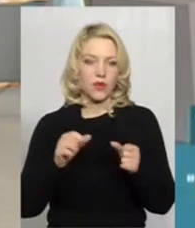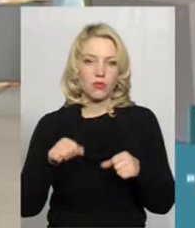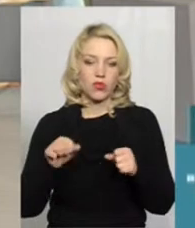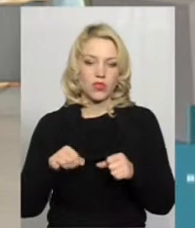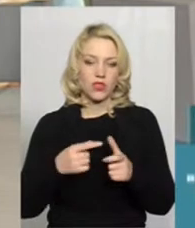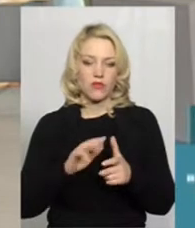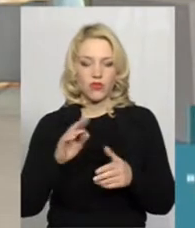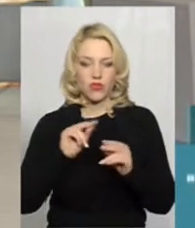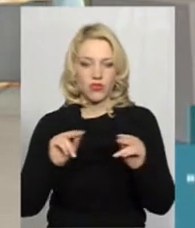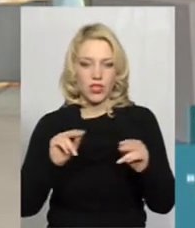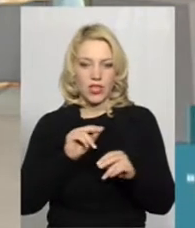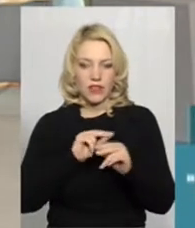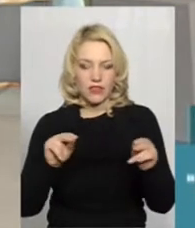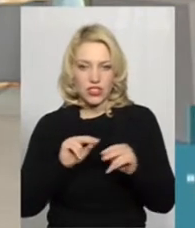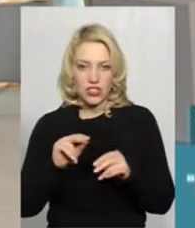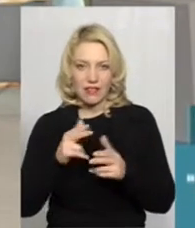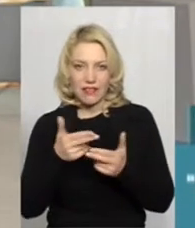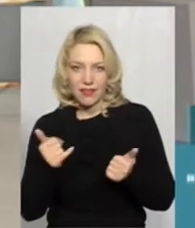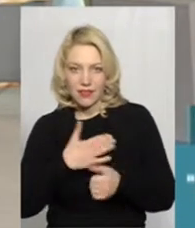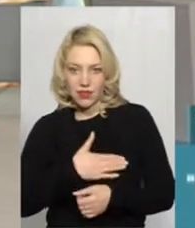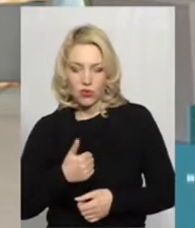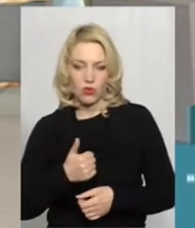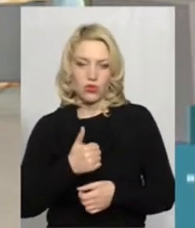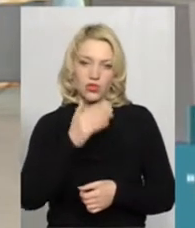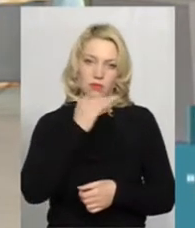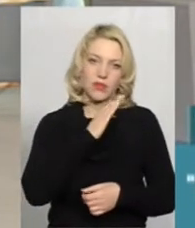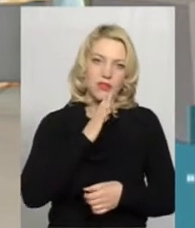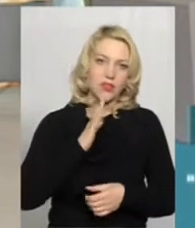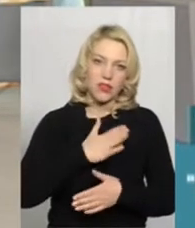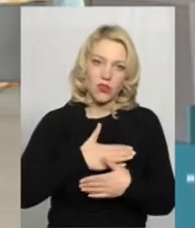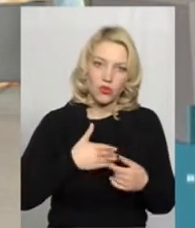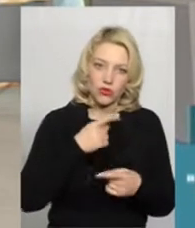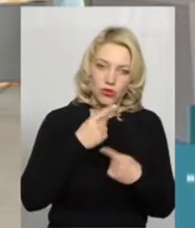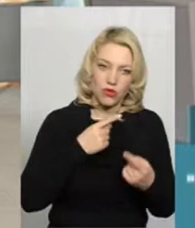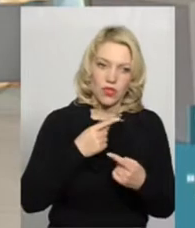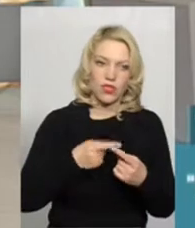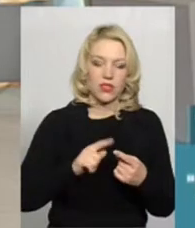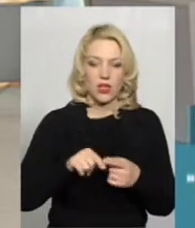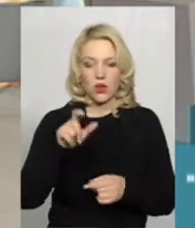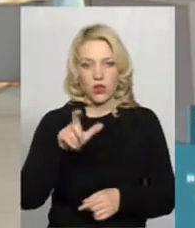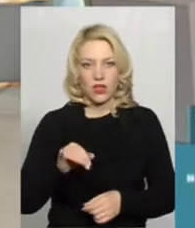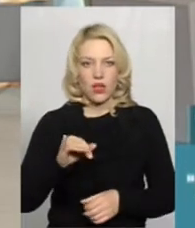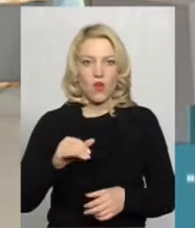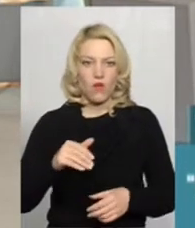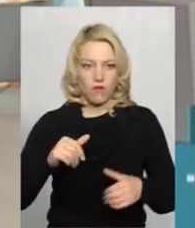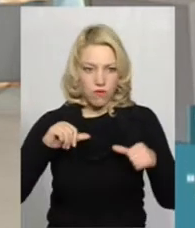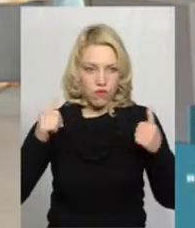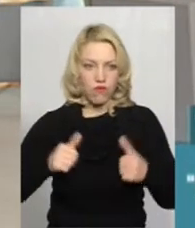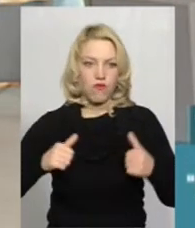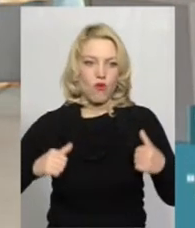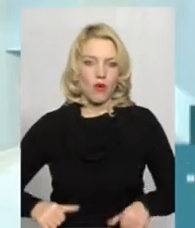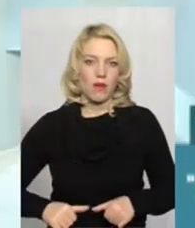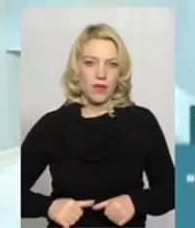не зізнається, можливо, батьків там боїться. Ну, тобто, а це людина в формі. Ви